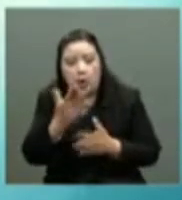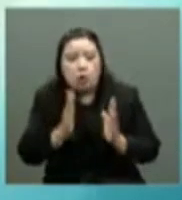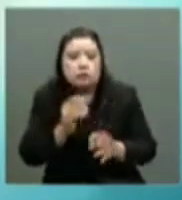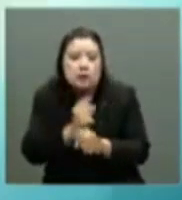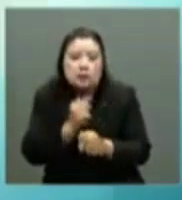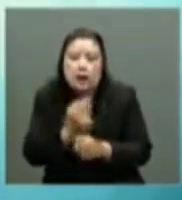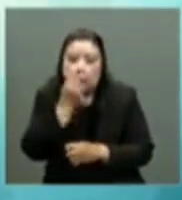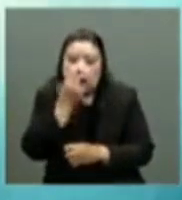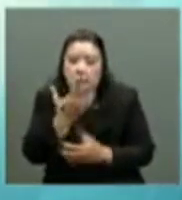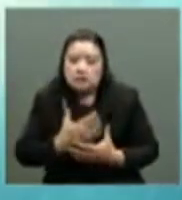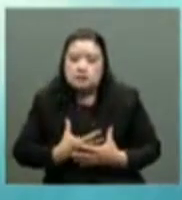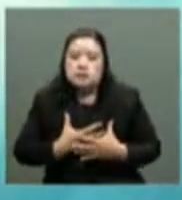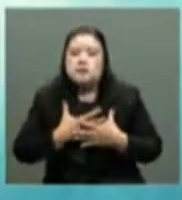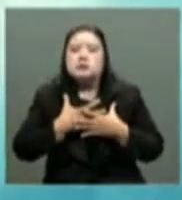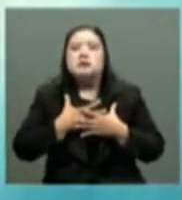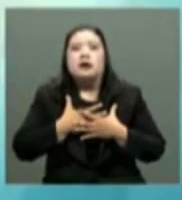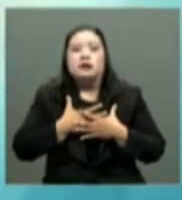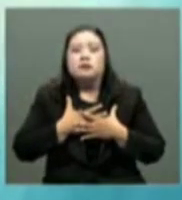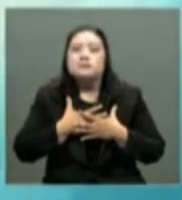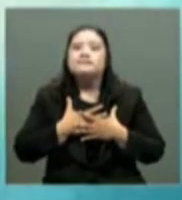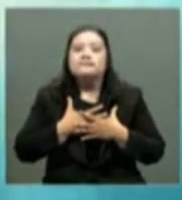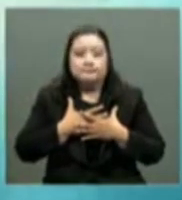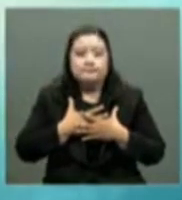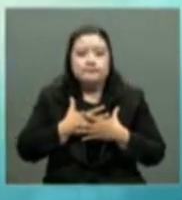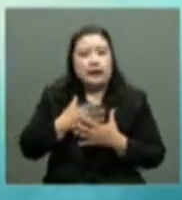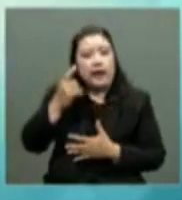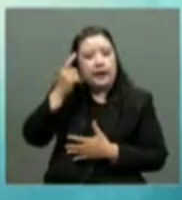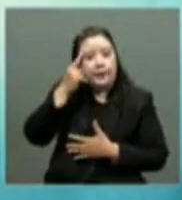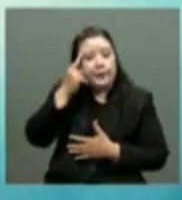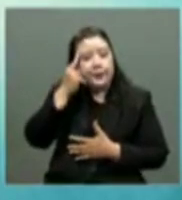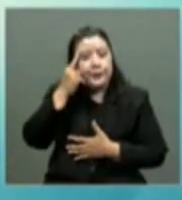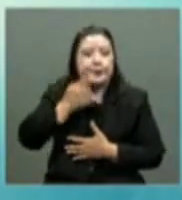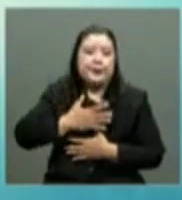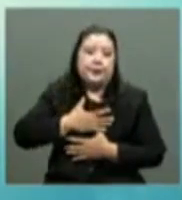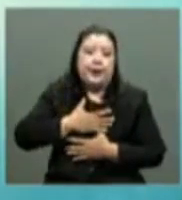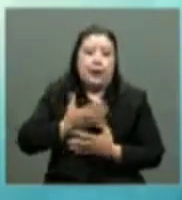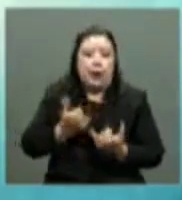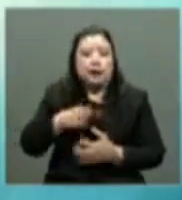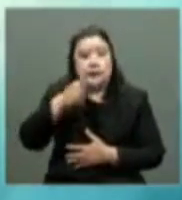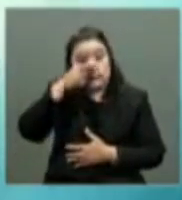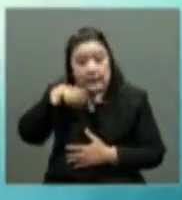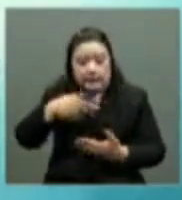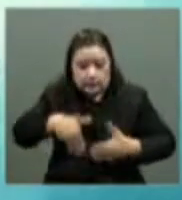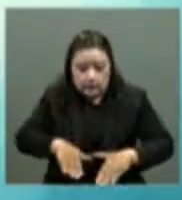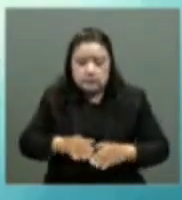ผมเห็นภาพต่างๆเหล่านี้แล้วมันก็ชื่นใจนะครับแล้วเราก็รู้สึกว่านี่แหละความเป็นค